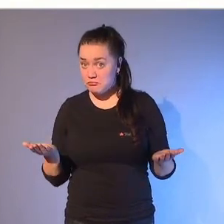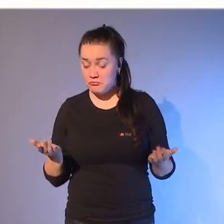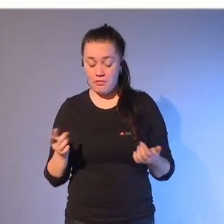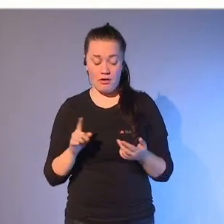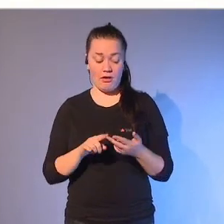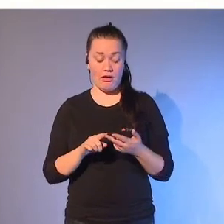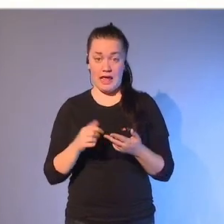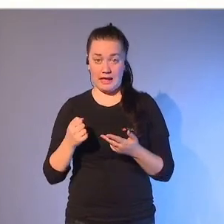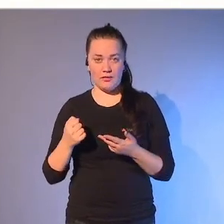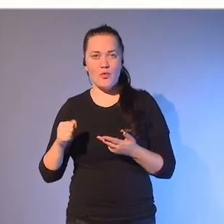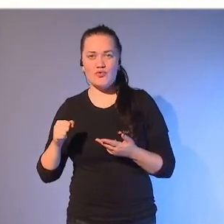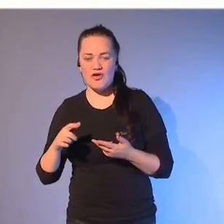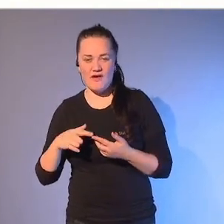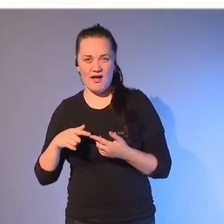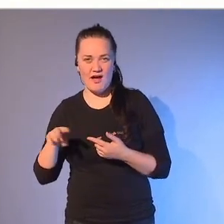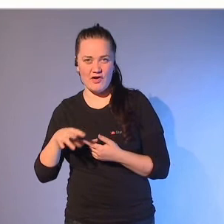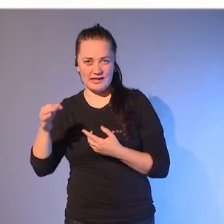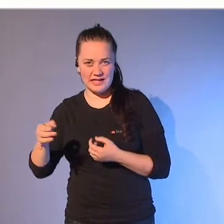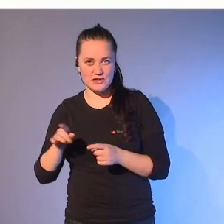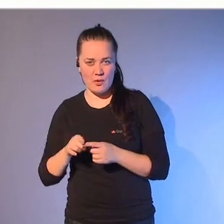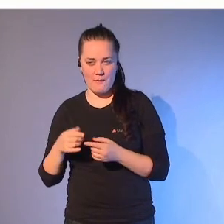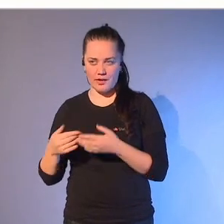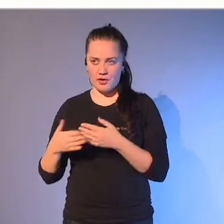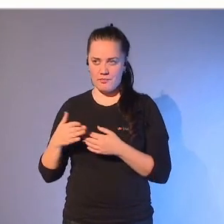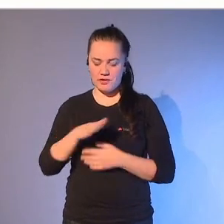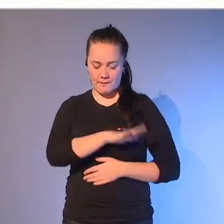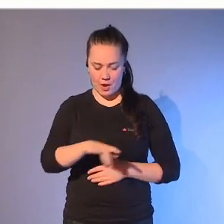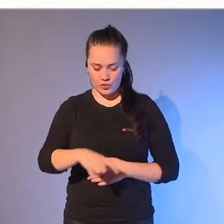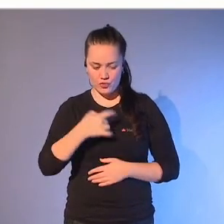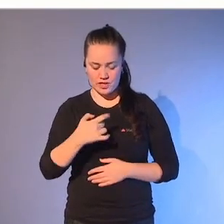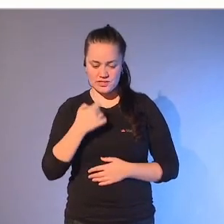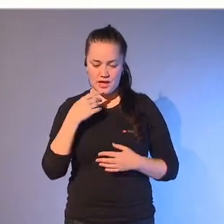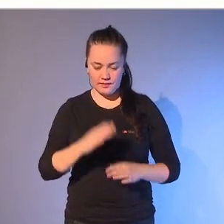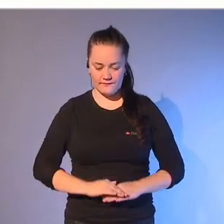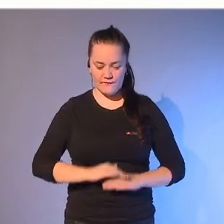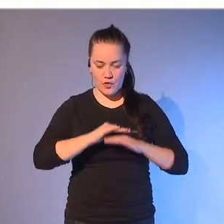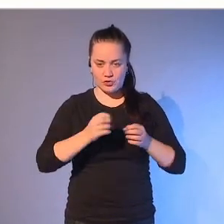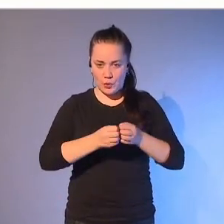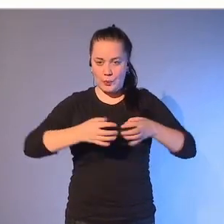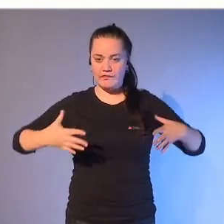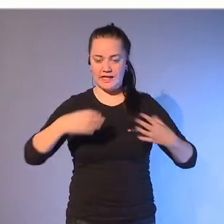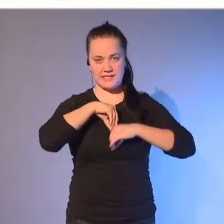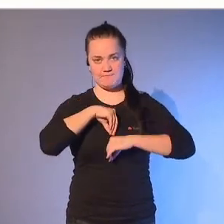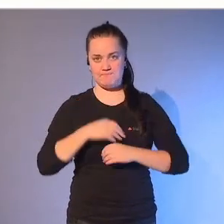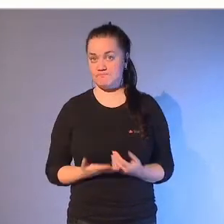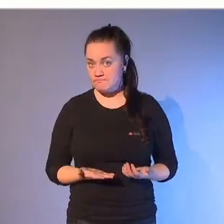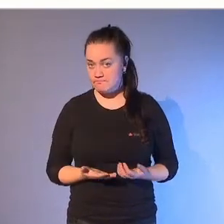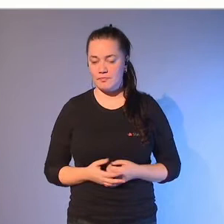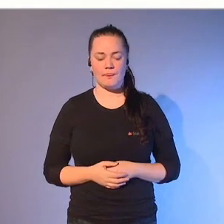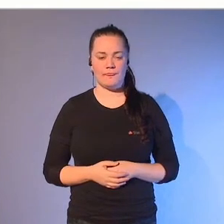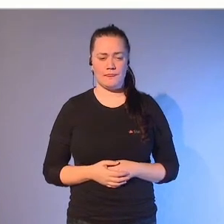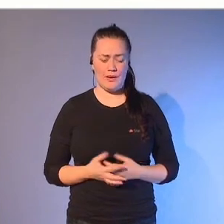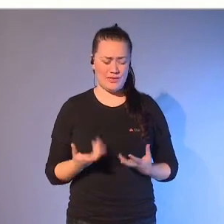eller utøver av andre ting som har noe med å få barn og unge til å vokse og utvikle seg? Dette er